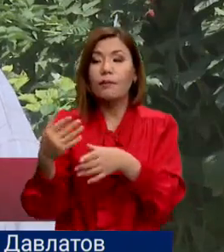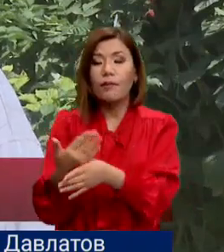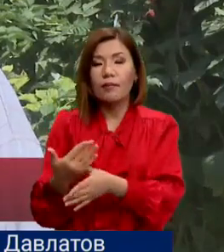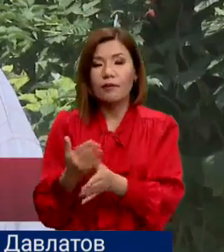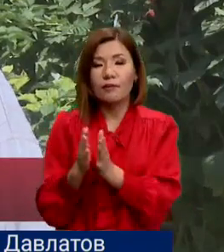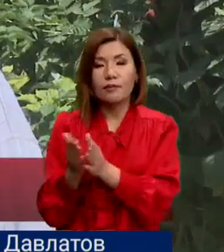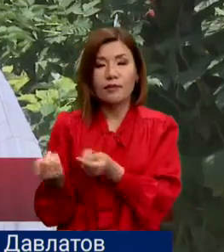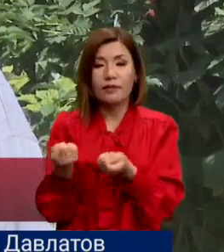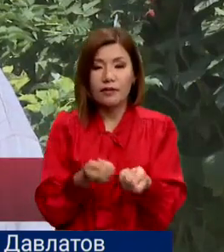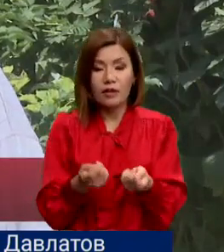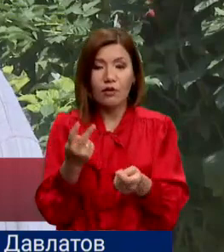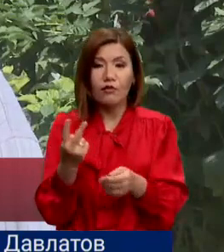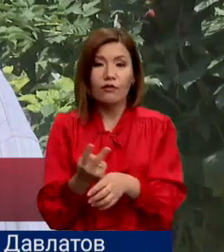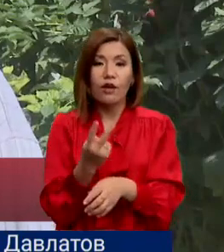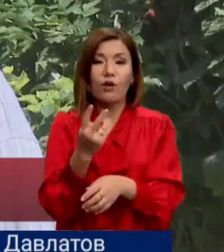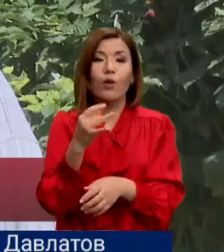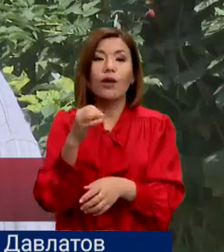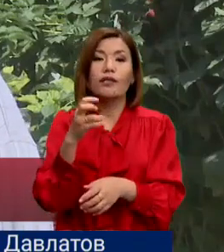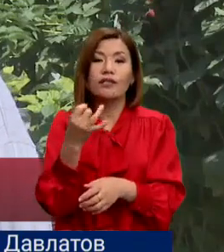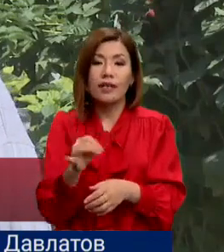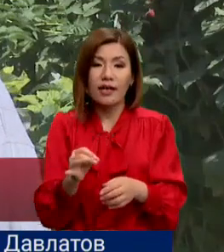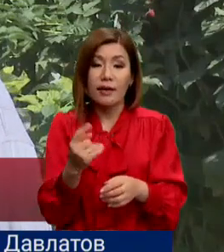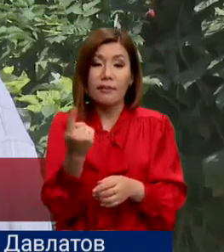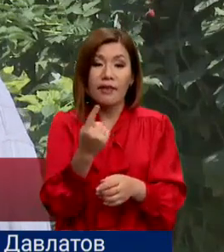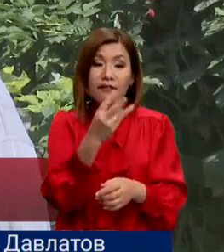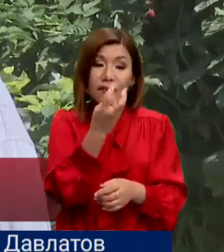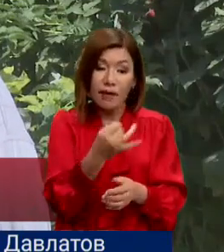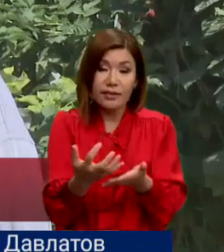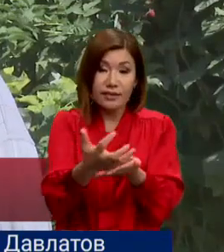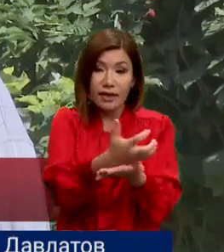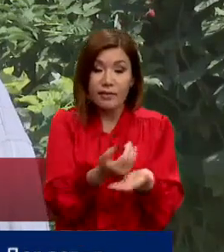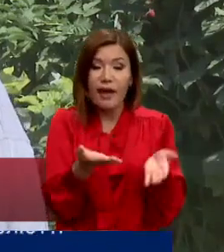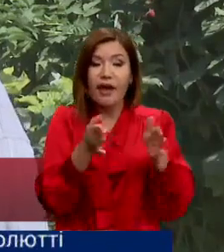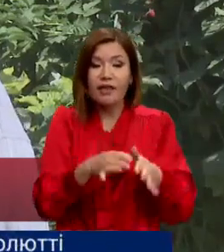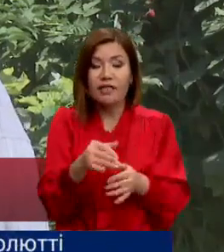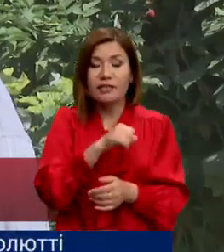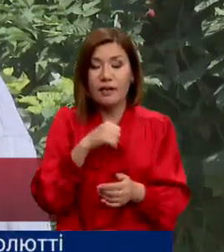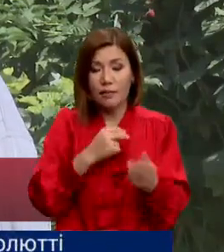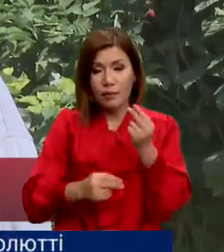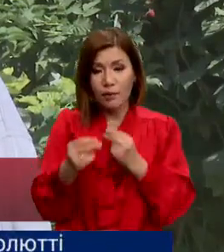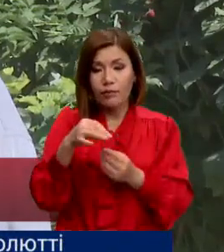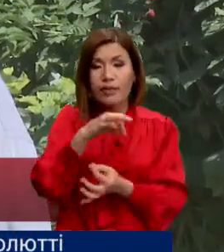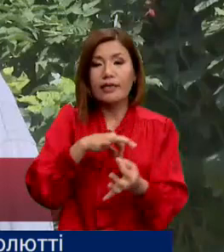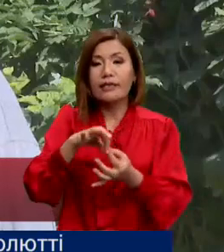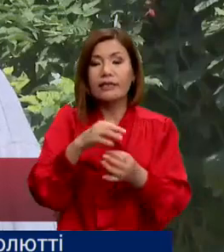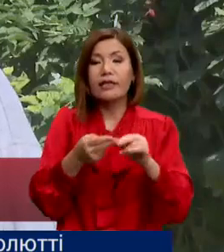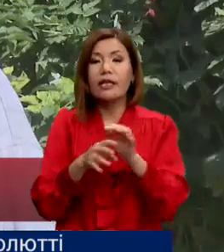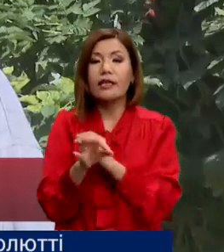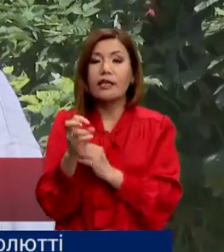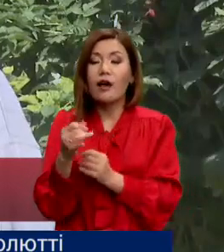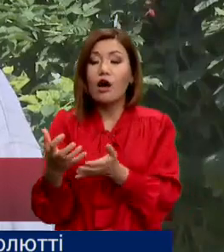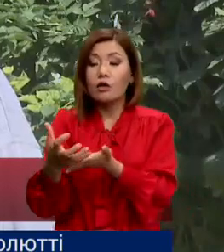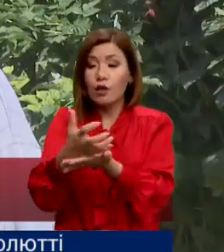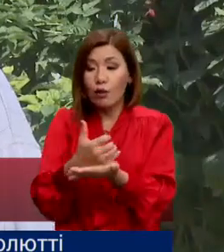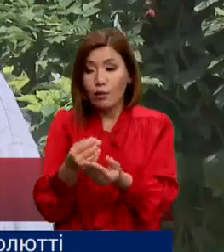помощников. Это у нас уже второй урожай. Первый собрали в мае. Излишки мы сами кушаем или варенье варим, а